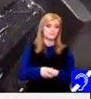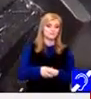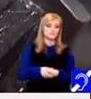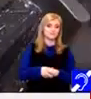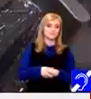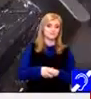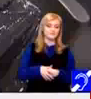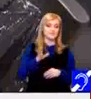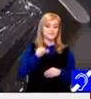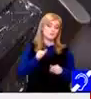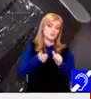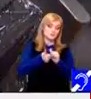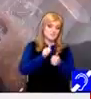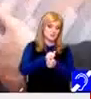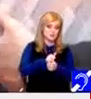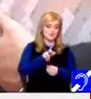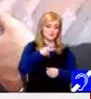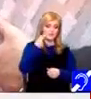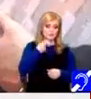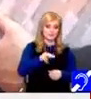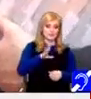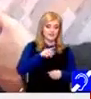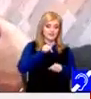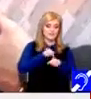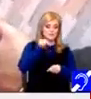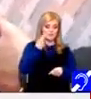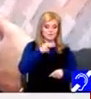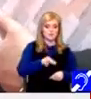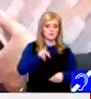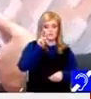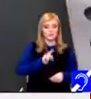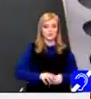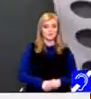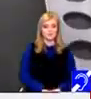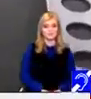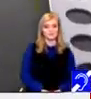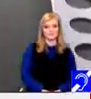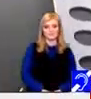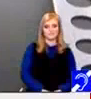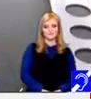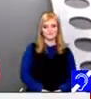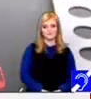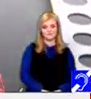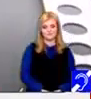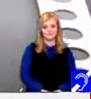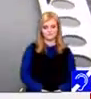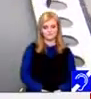de sănătate sau să își schimbe proprietățile pentru a ne face să ne simțim cât mai confortabil.